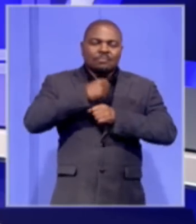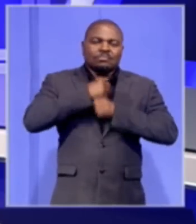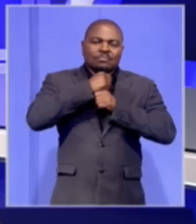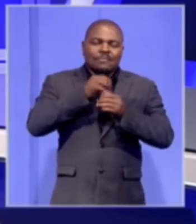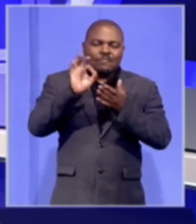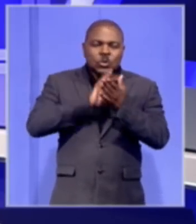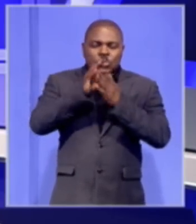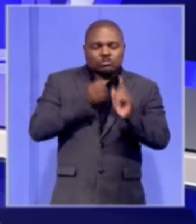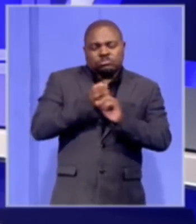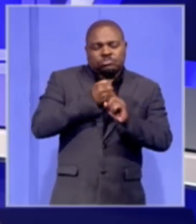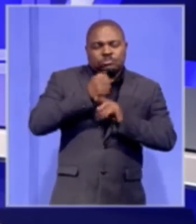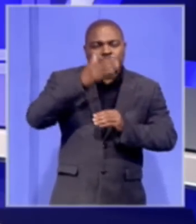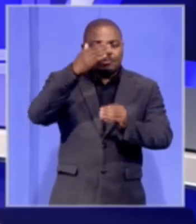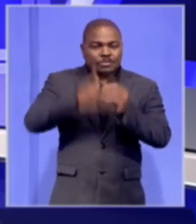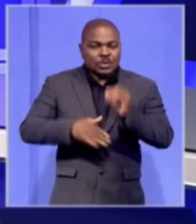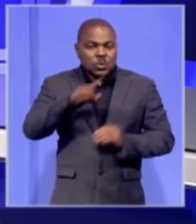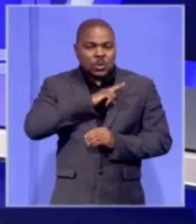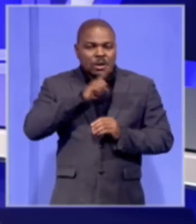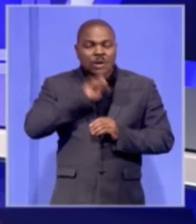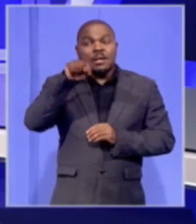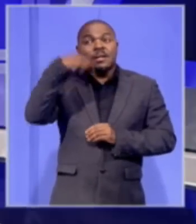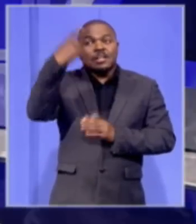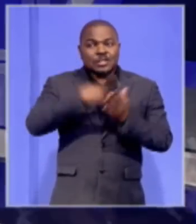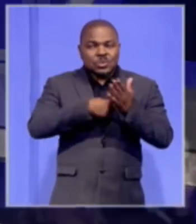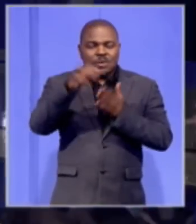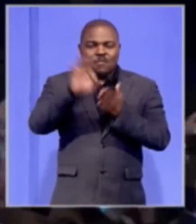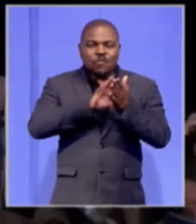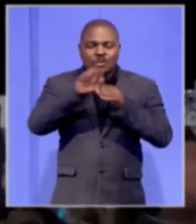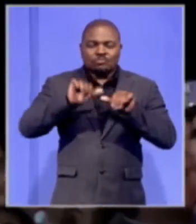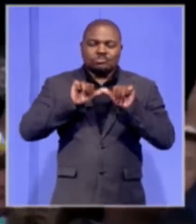ha ba tlabe ba lebelletswe ho kena dikgethong bekeng e tlang.